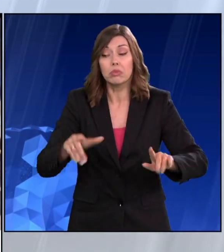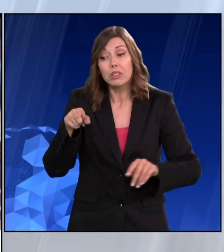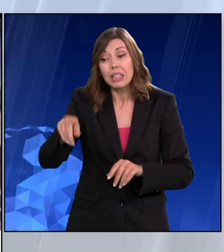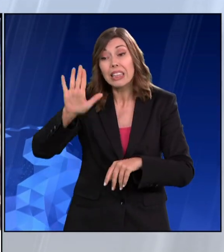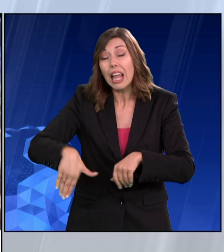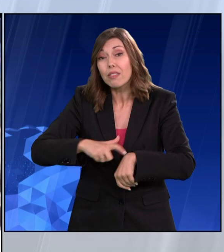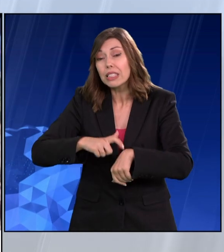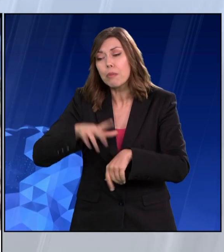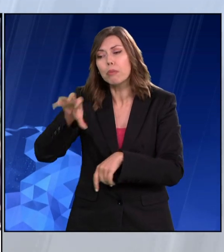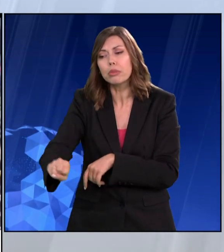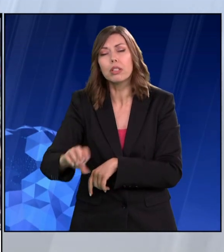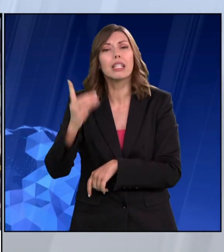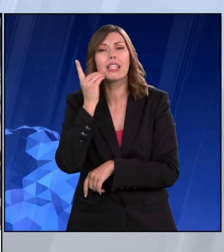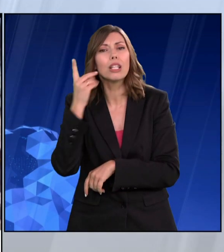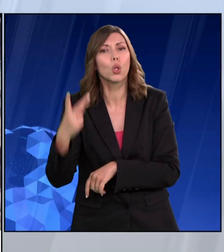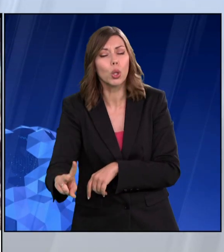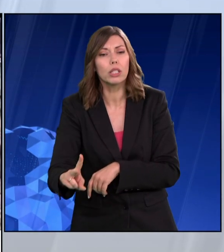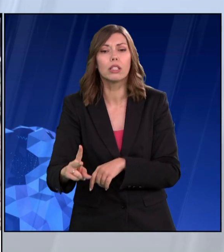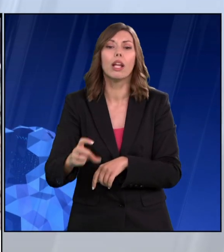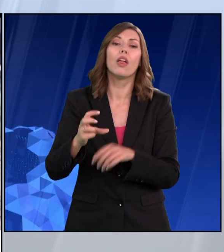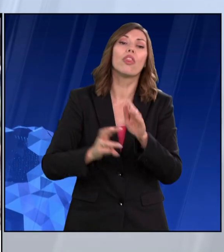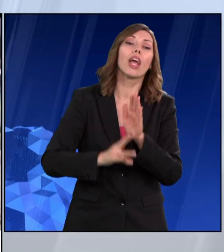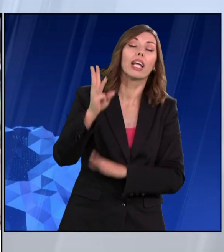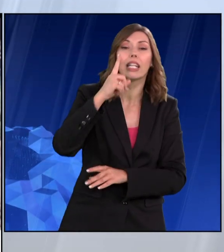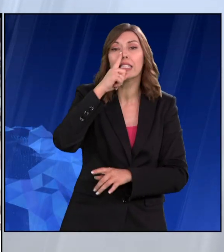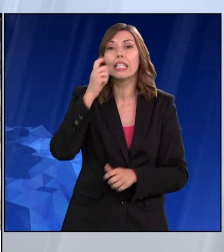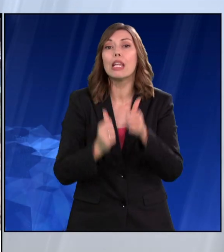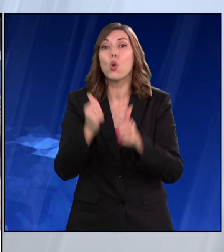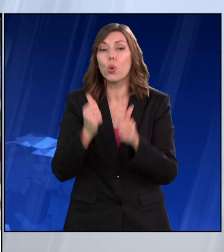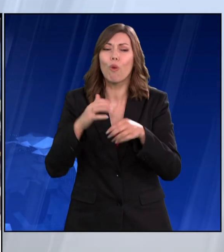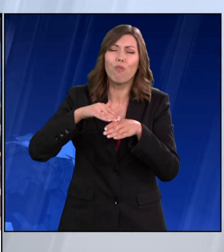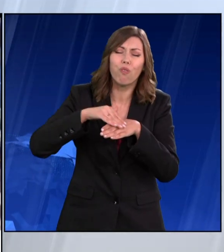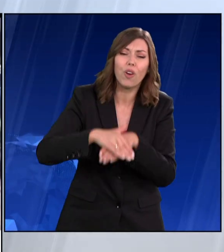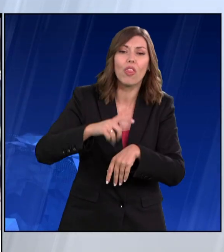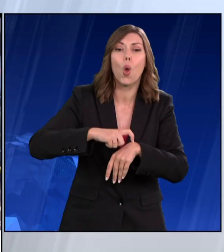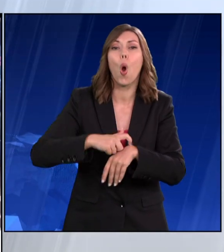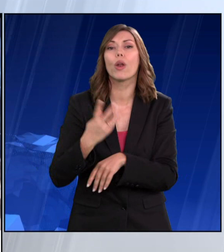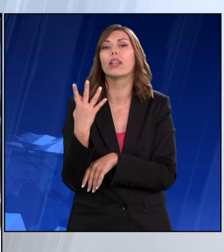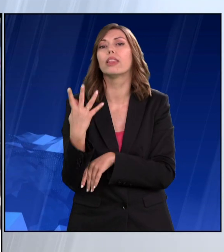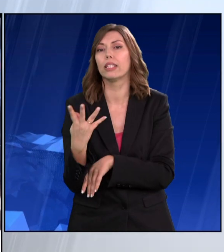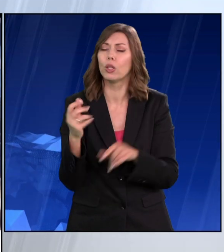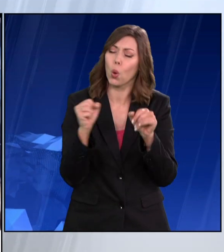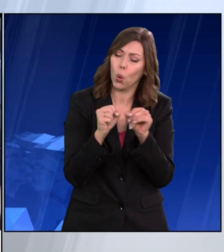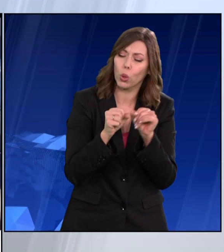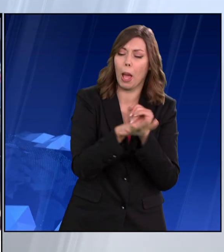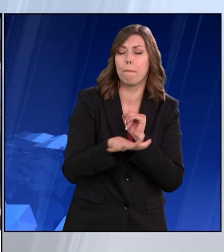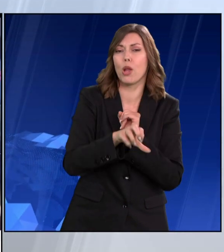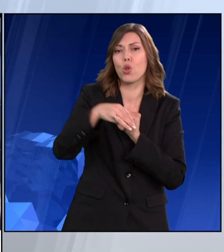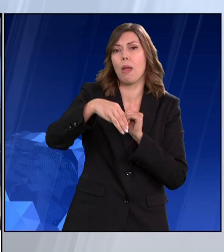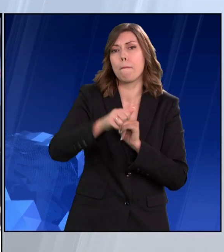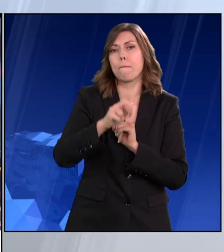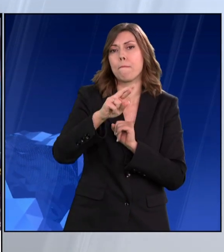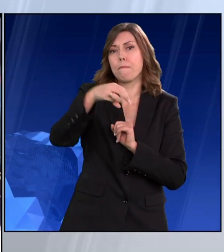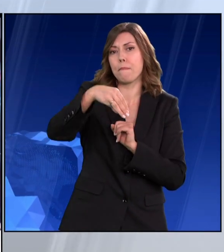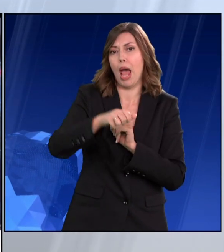και 16 τα ξημερώματα της 13ης Ιουνίου στην περιοχή Τιγκάκη, δίπλα στην περιοχή Μαρμάρι. Ήδη από την αστυνομία έχει συλληφθεί